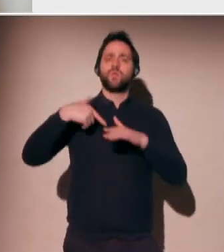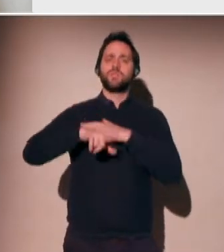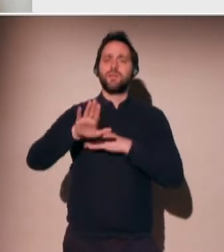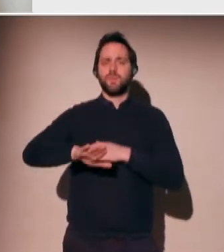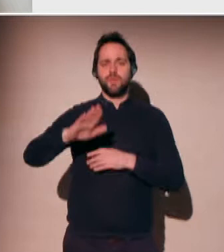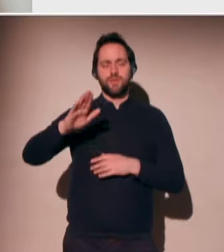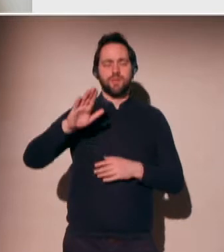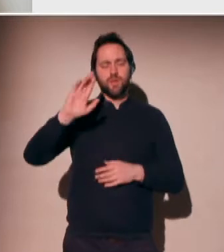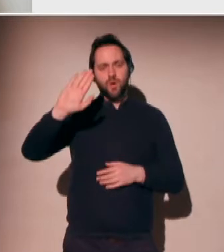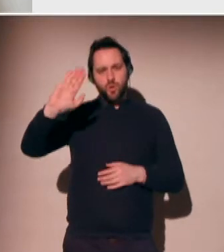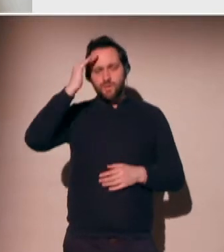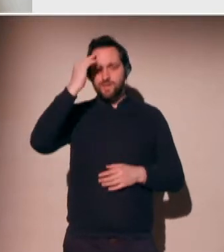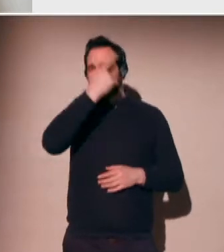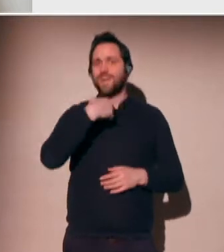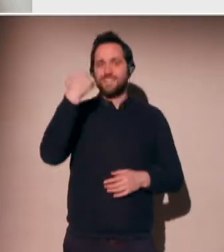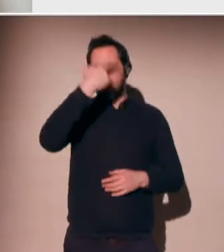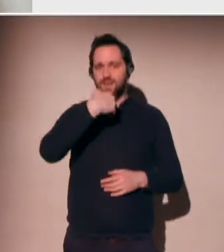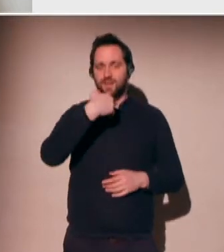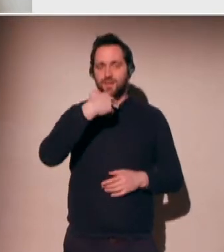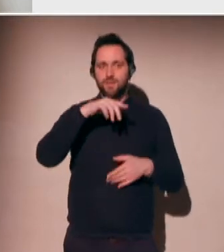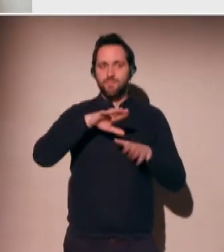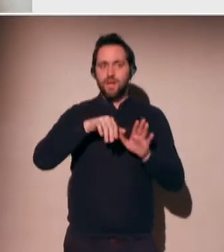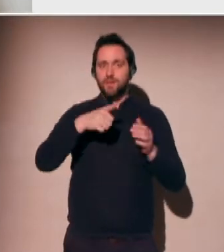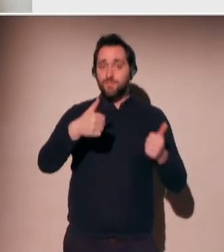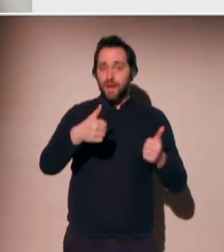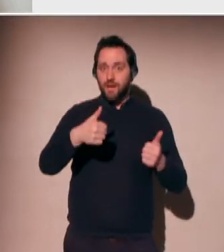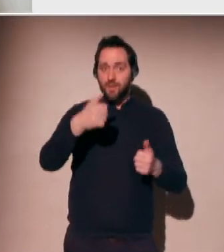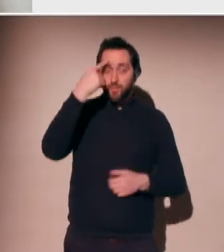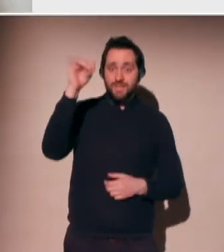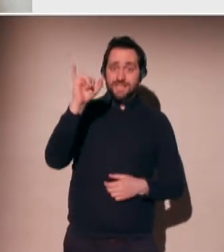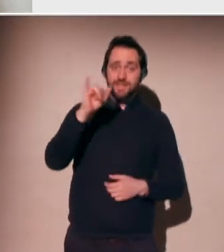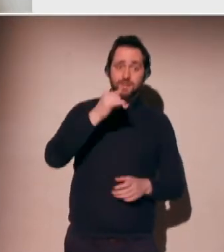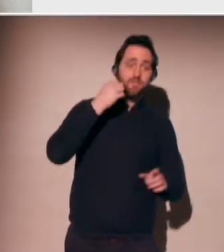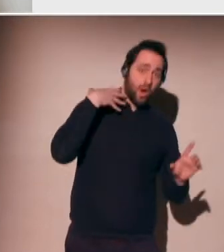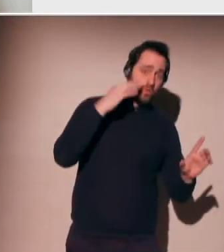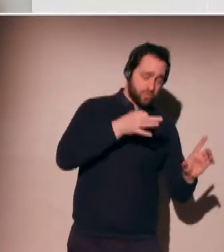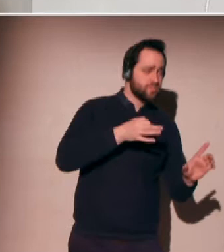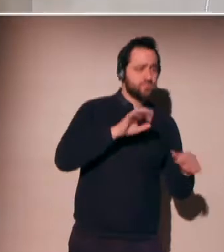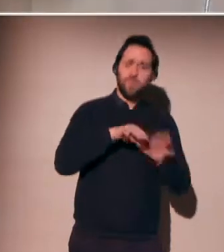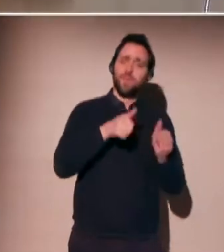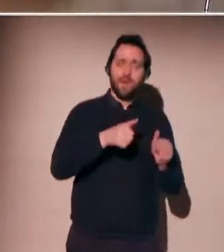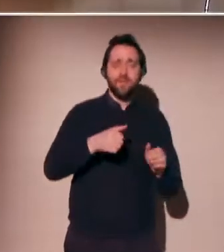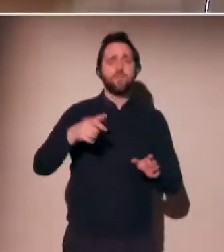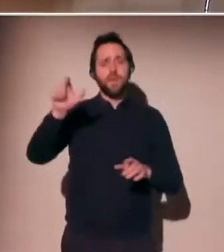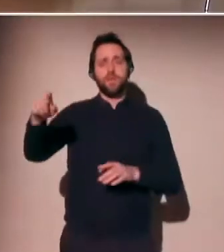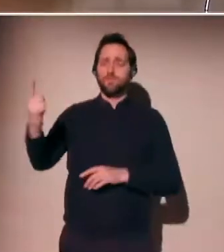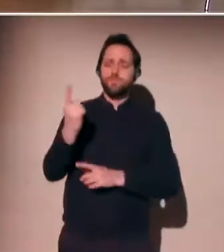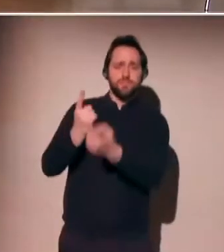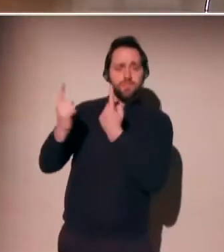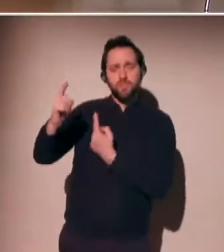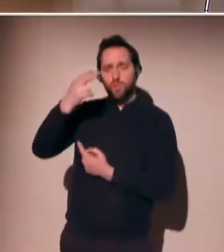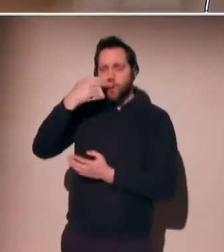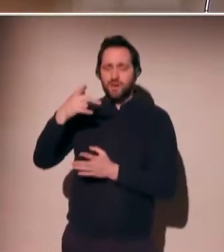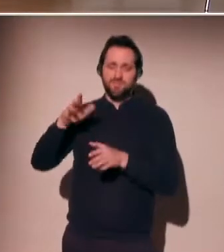les blancs que les noirs. Et c'est vraiment la question clé. Or, les entreprises qui ont construit ces algorithmes ont déjà testé